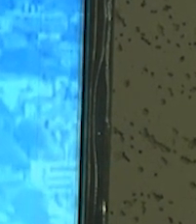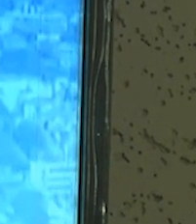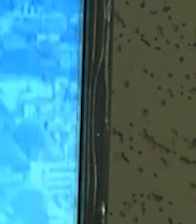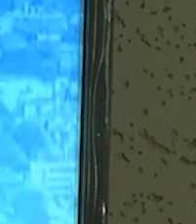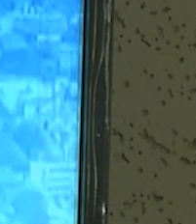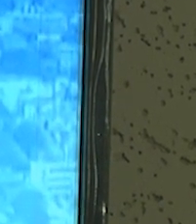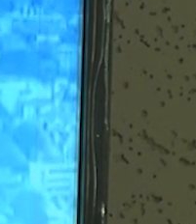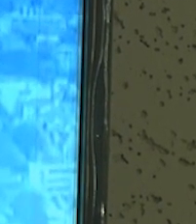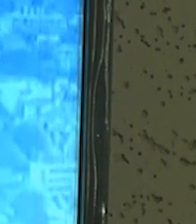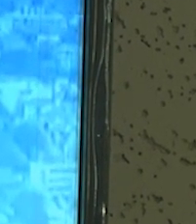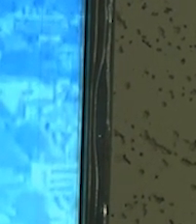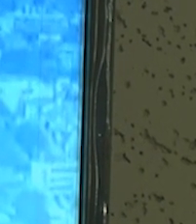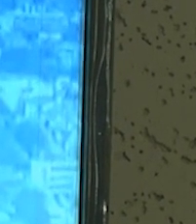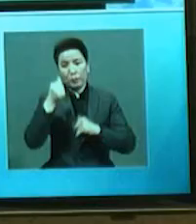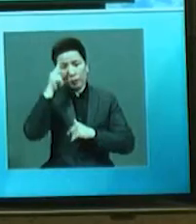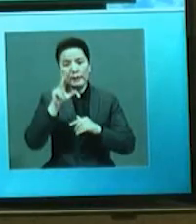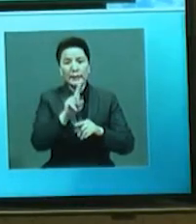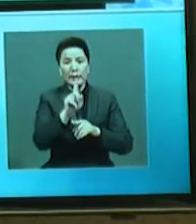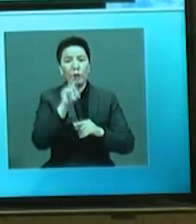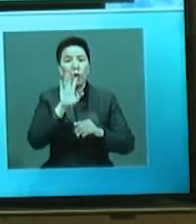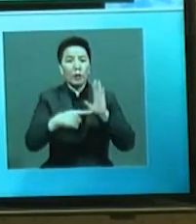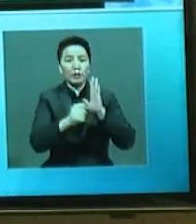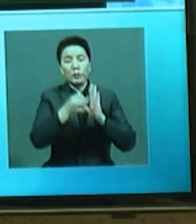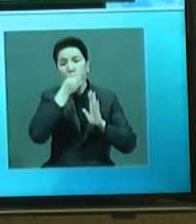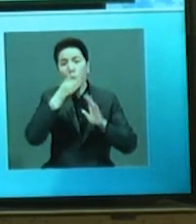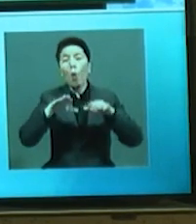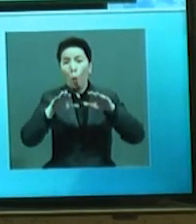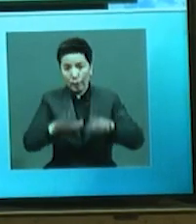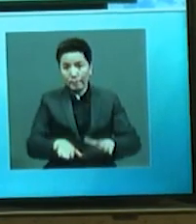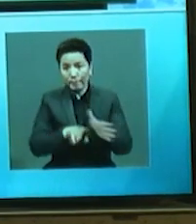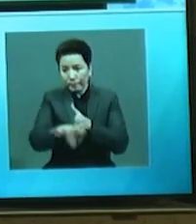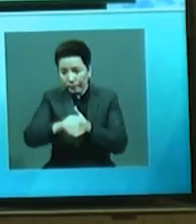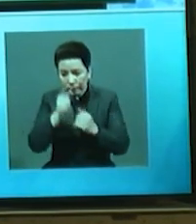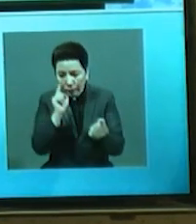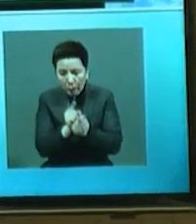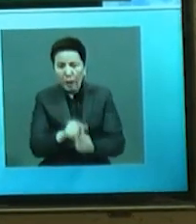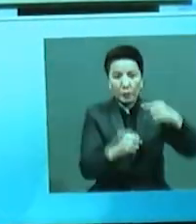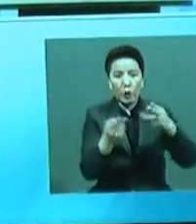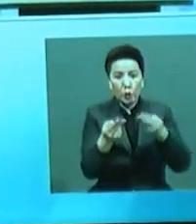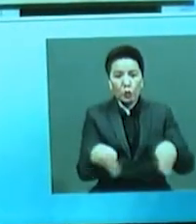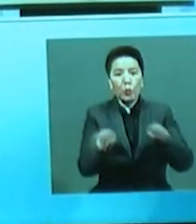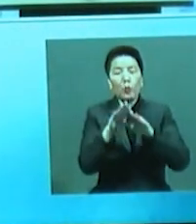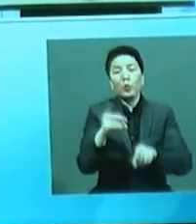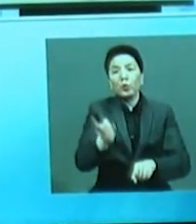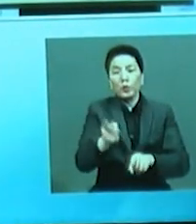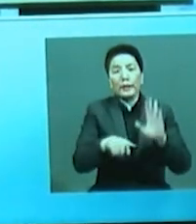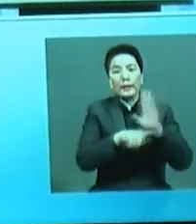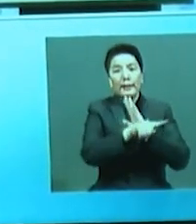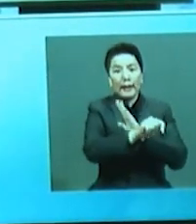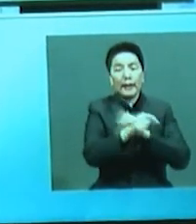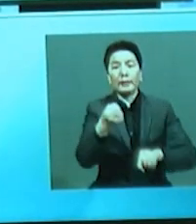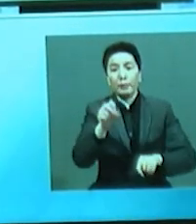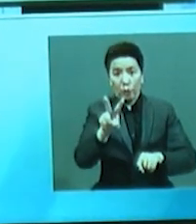ดเขตบางขุนเทียนจังหวัดนนทบุรีอำเภอบางใหญ่และบางบัวทองจังหวัดนครปฐมอำเภอนครชั